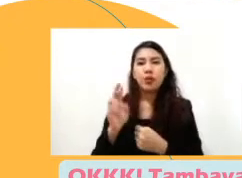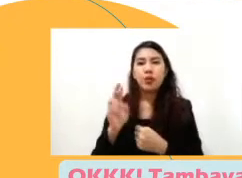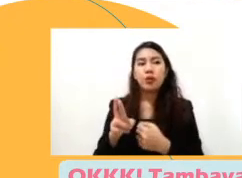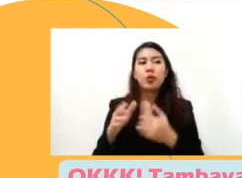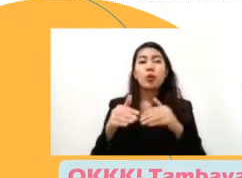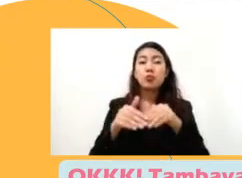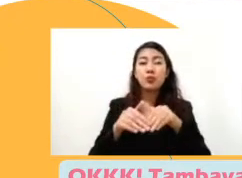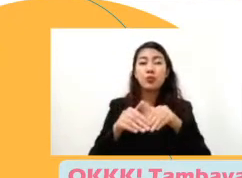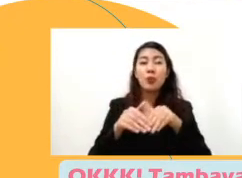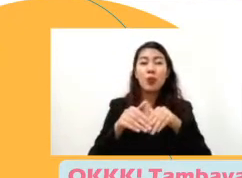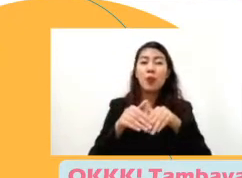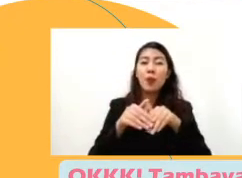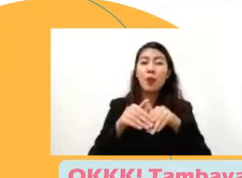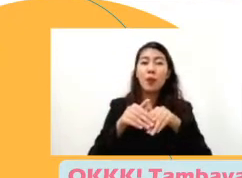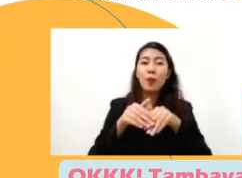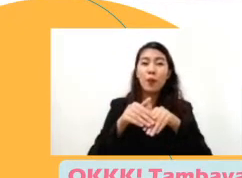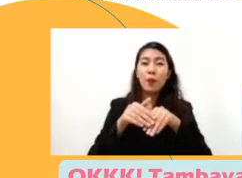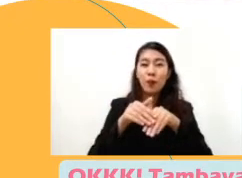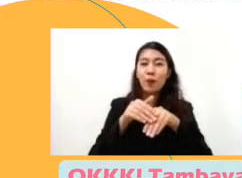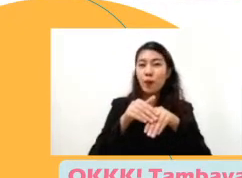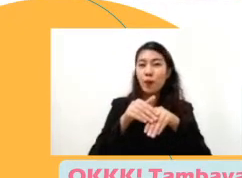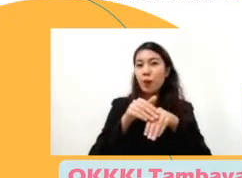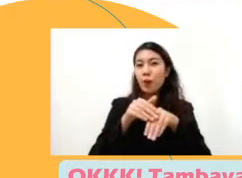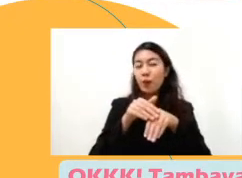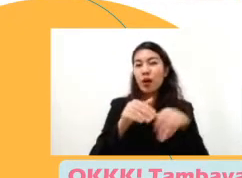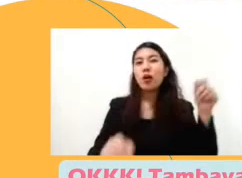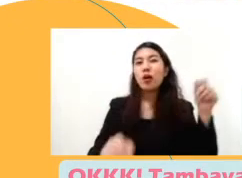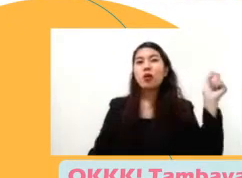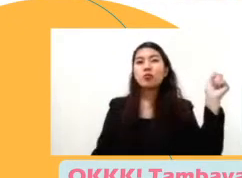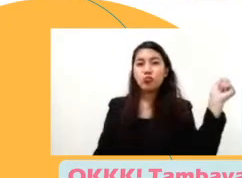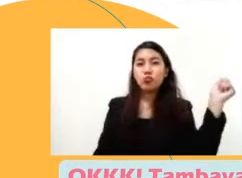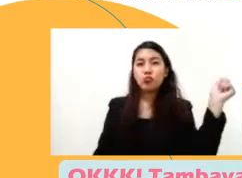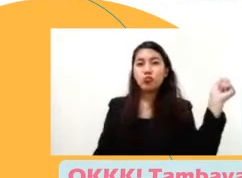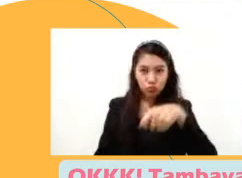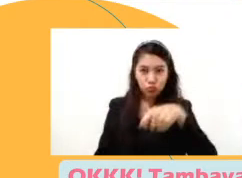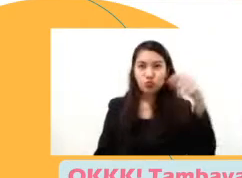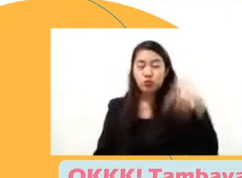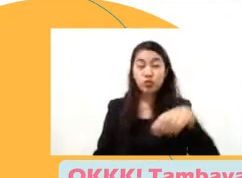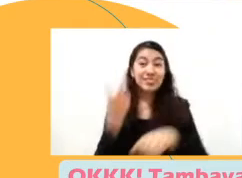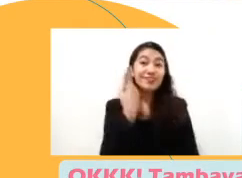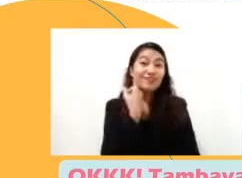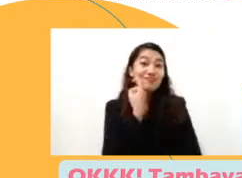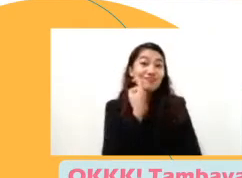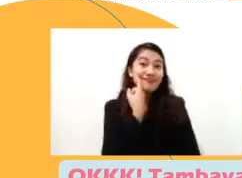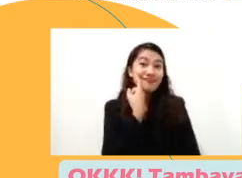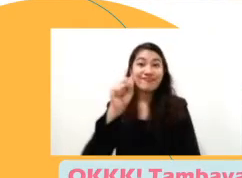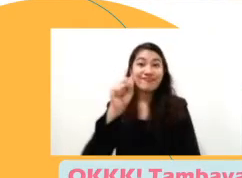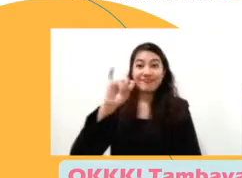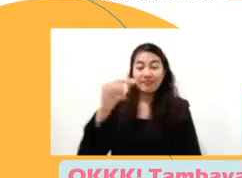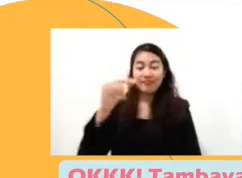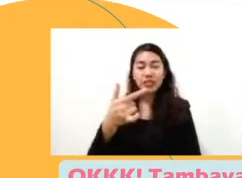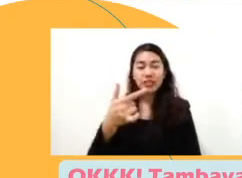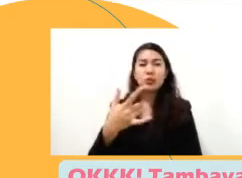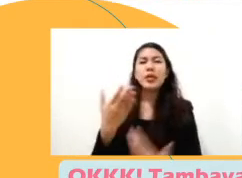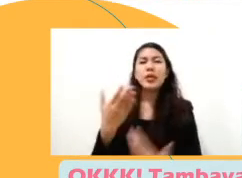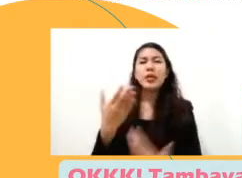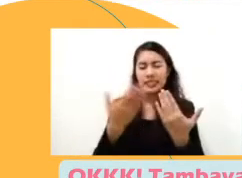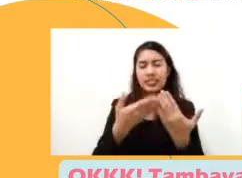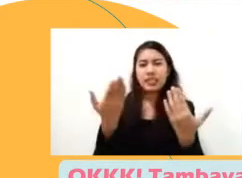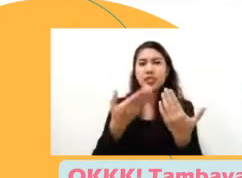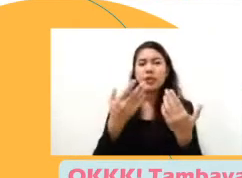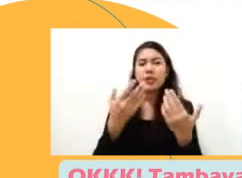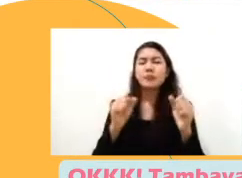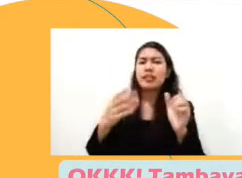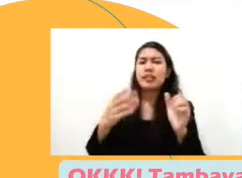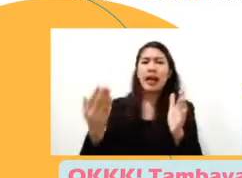Tug. Tug. Tug. So, ang dali lang kasi kailangan mo lang ulit-ulitin. Then